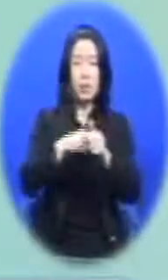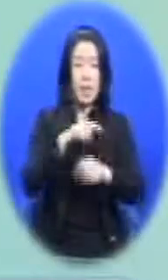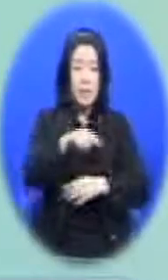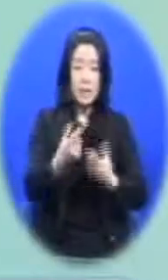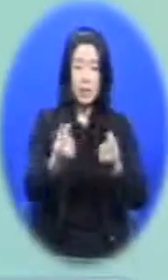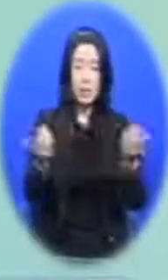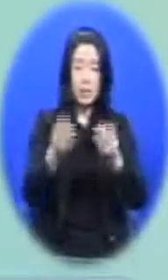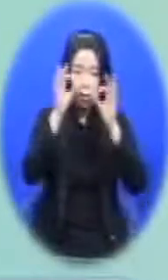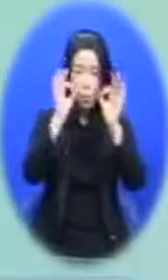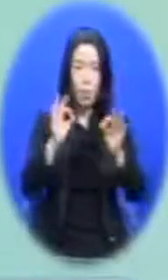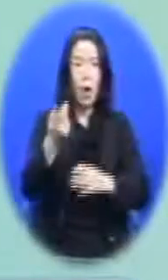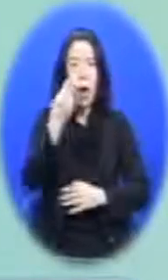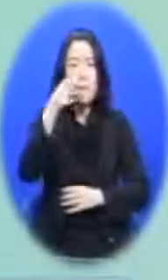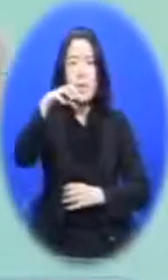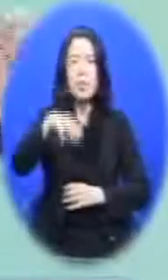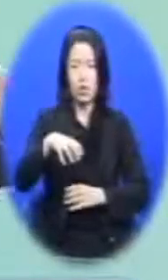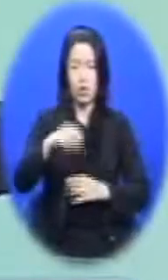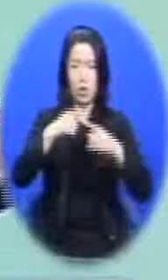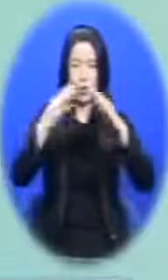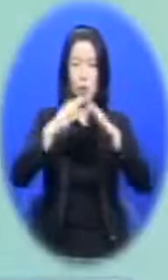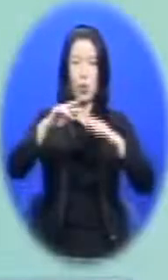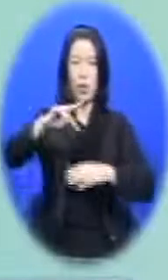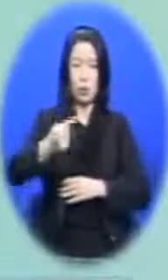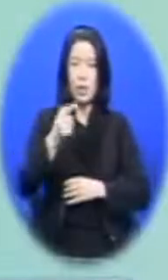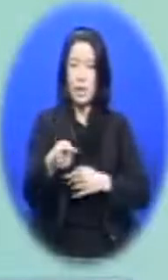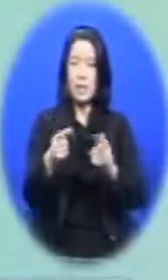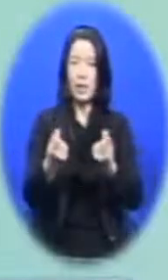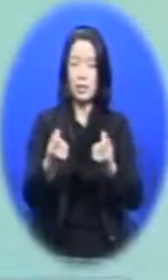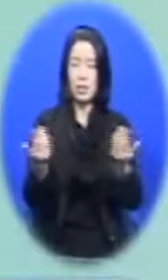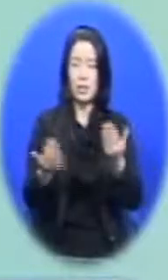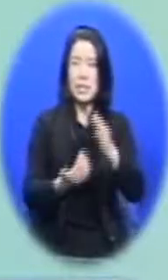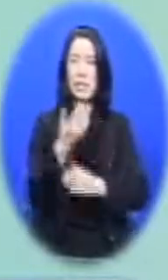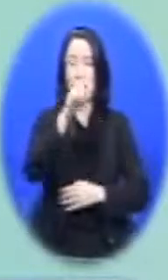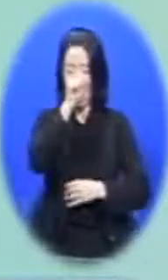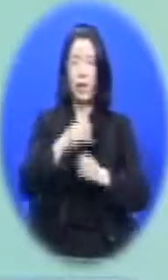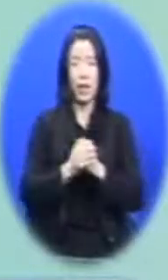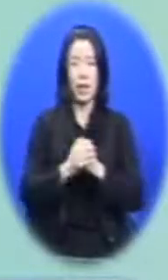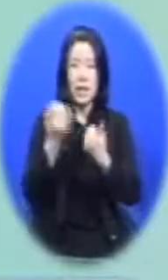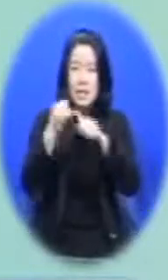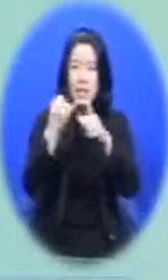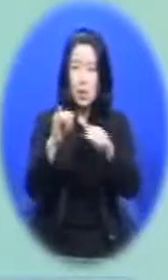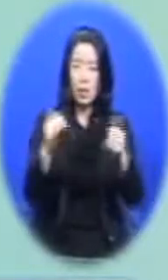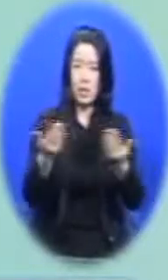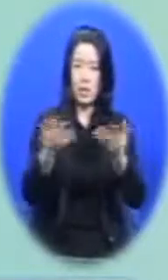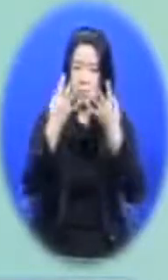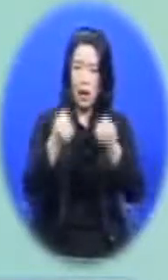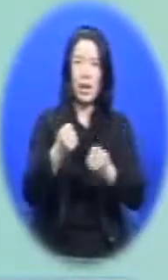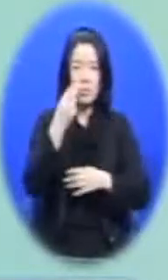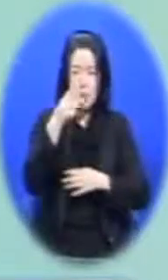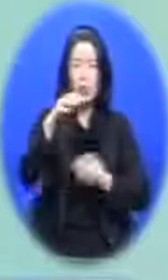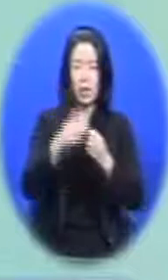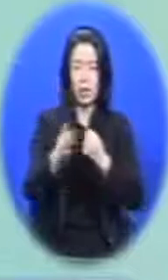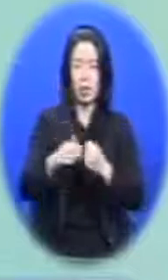보고 미국 교회에도 이런 일이 일어나면 좋겠다. 하도 이혼하는 일이 많아지고